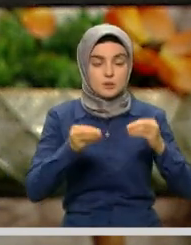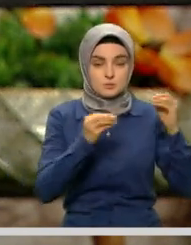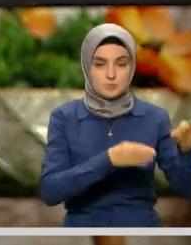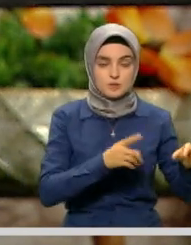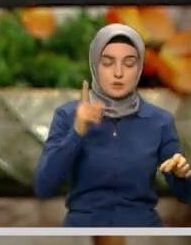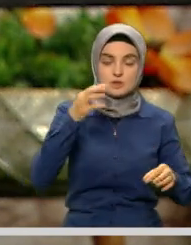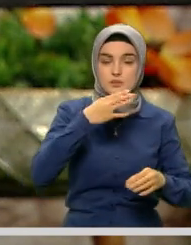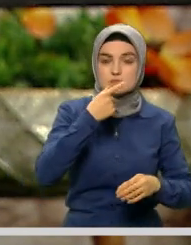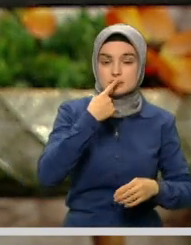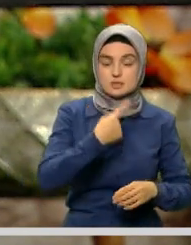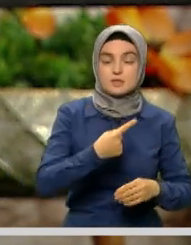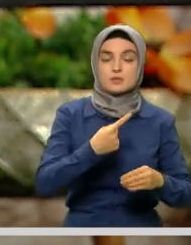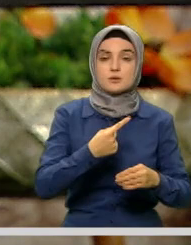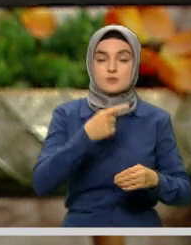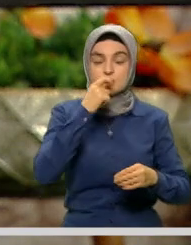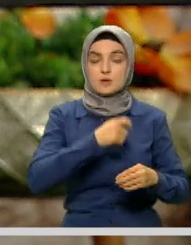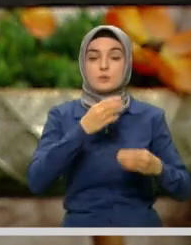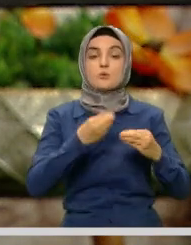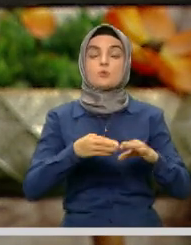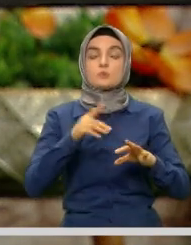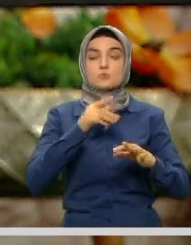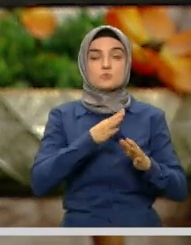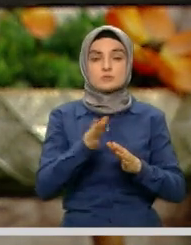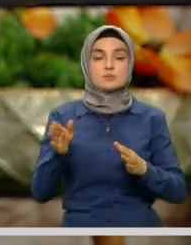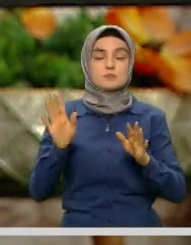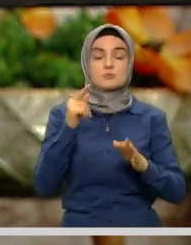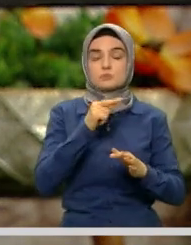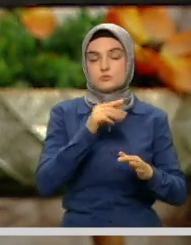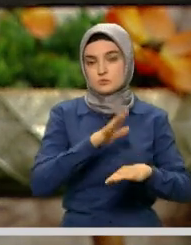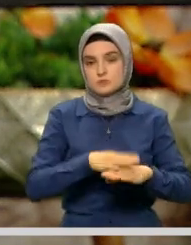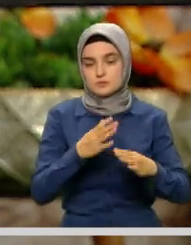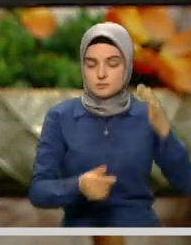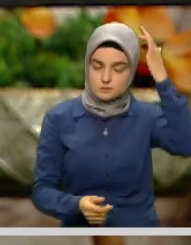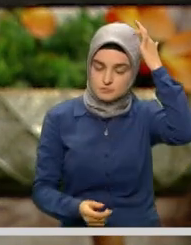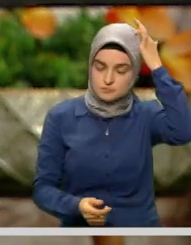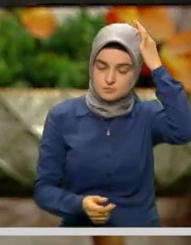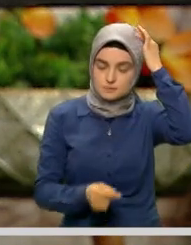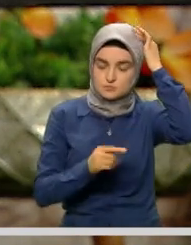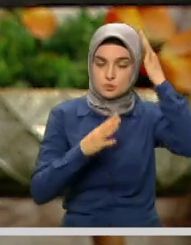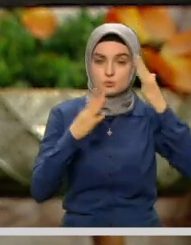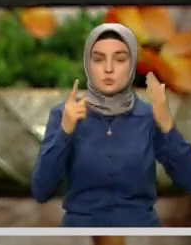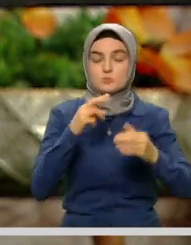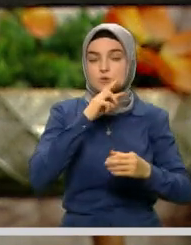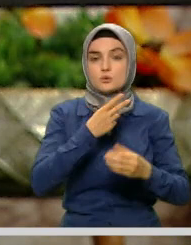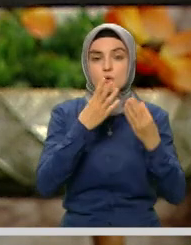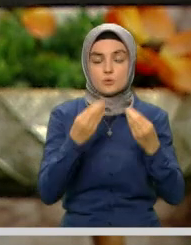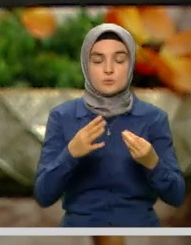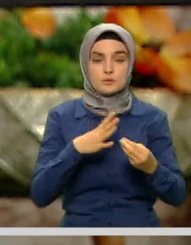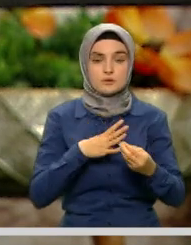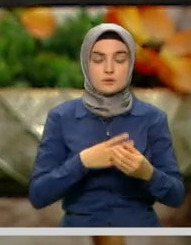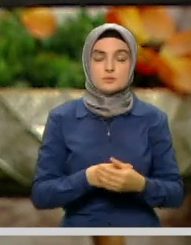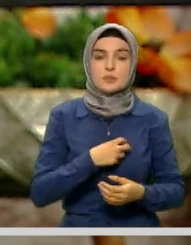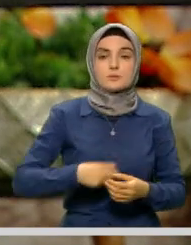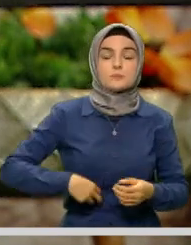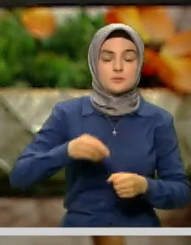emri olmaksızın kavmini terk edemez. Yani böyle bir şey yok. Ama o bunu yaptı. Ve büyük bir günah aslında bir peygamber açısından düşündüğümüzde